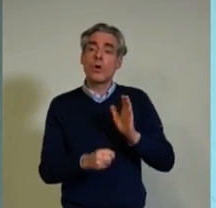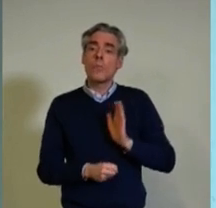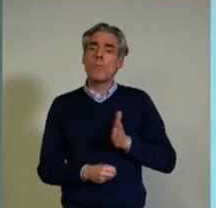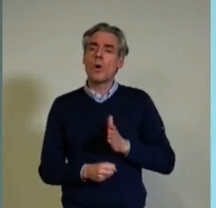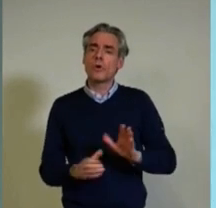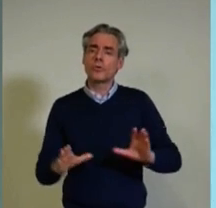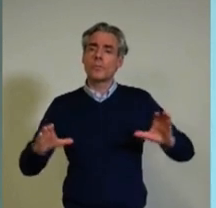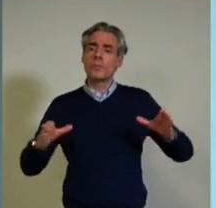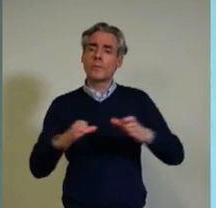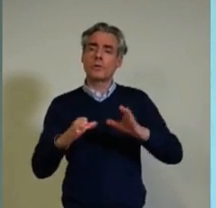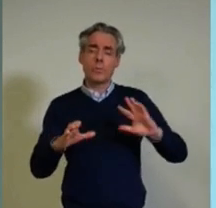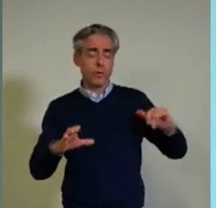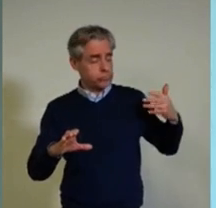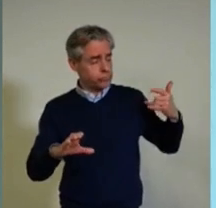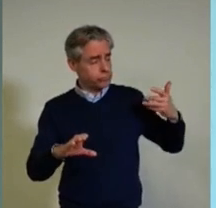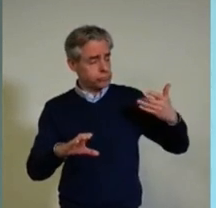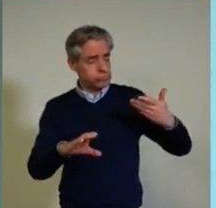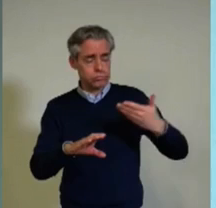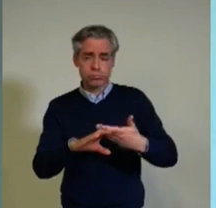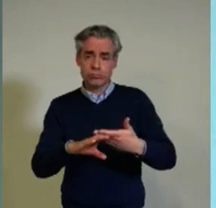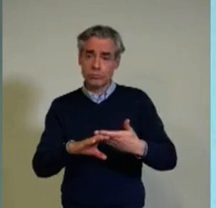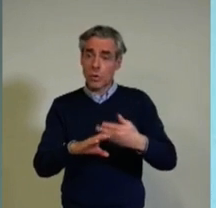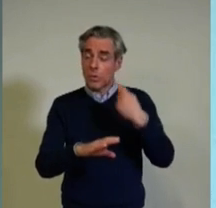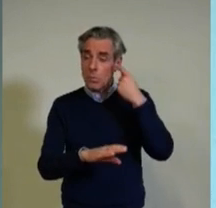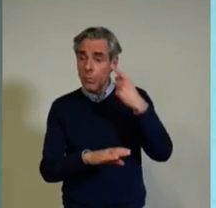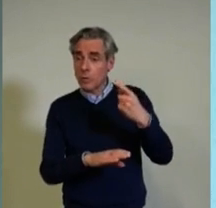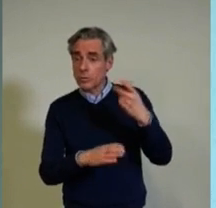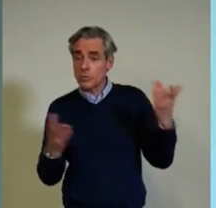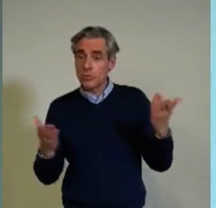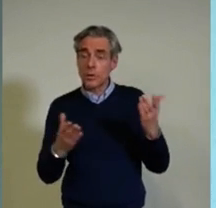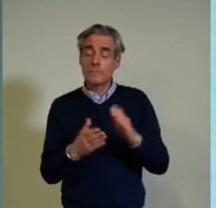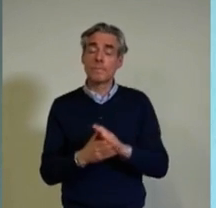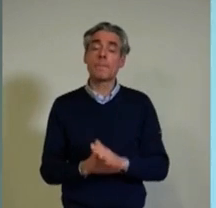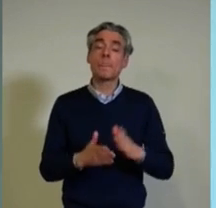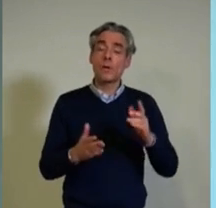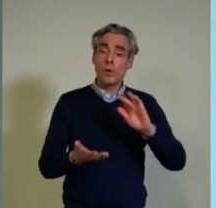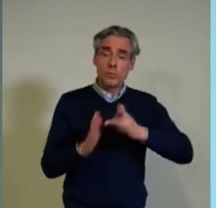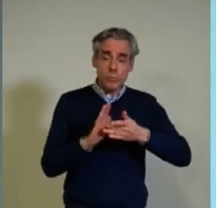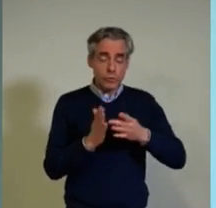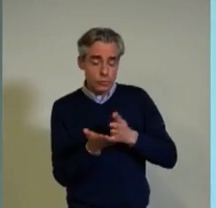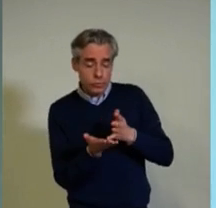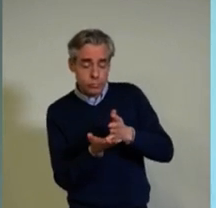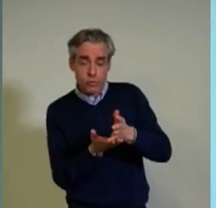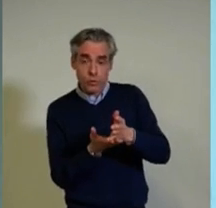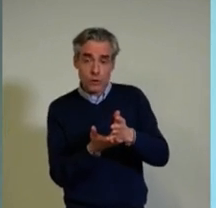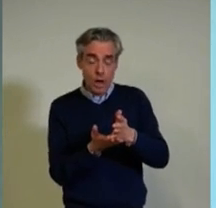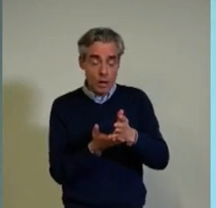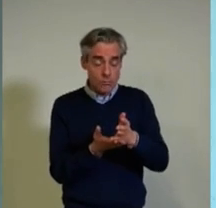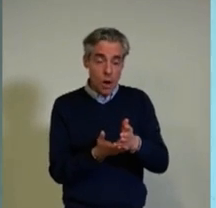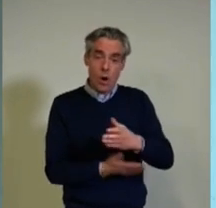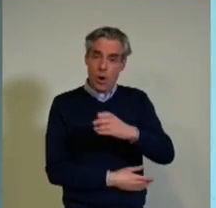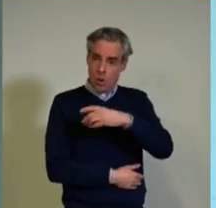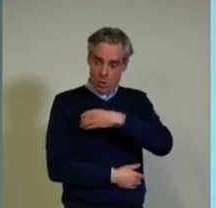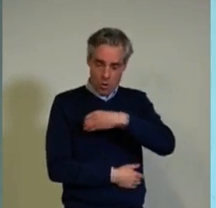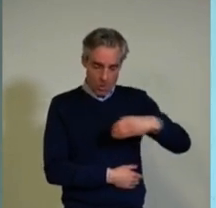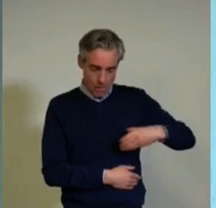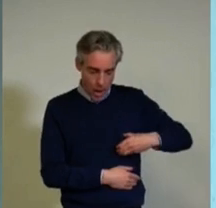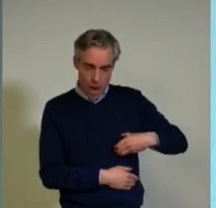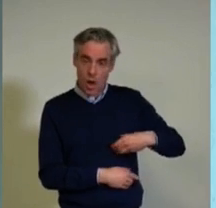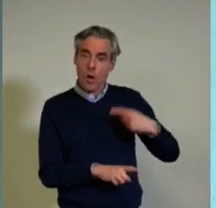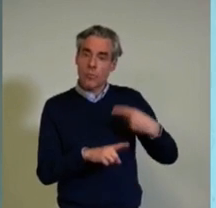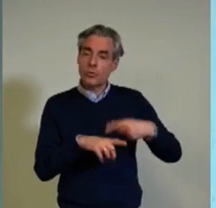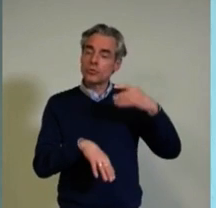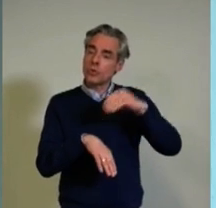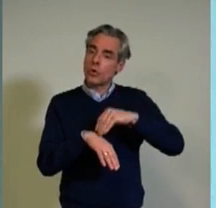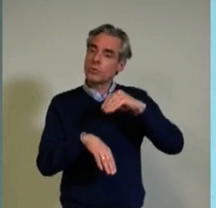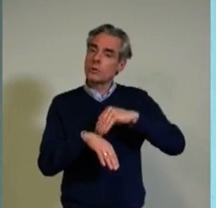avant communautaire mais de Bordeaux, qui était de dire que pour tout projet sur son territoire, le maire et le conseil municipal avaient le dernier